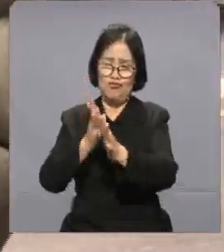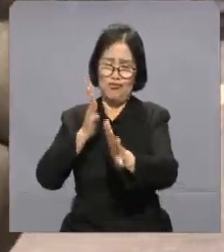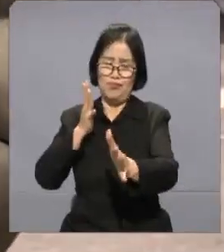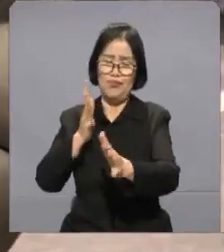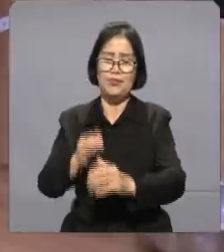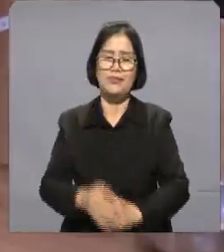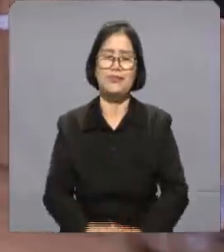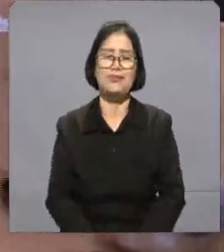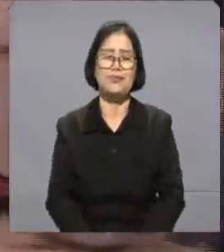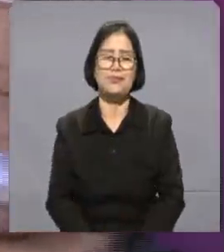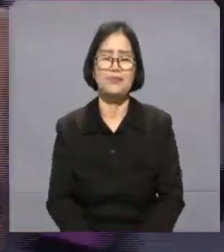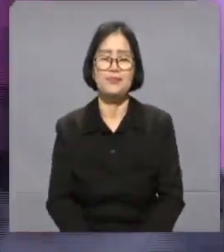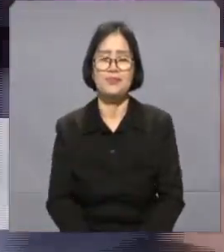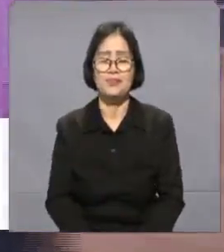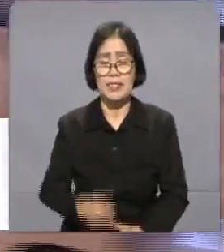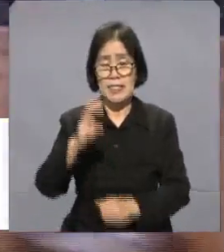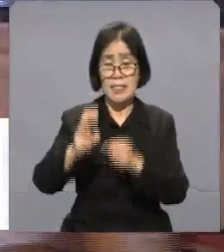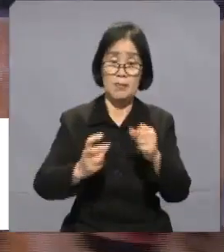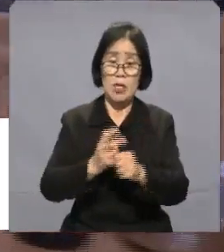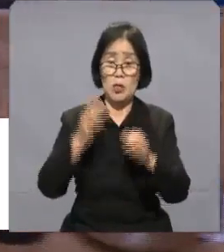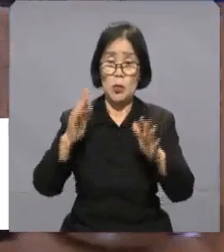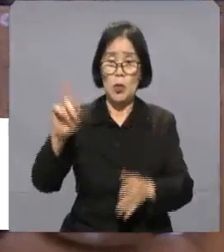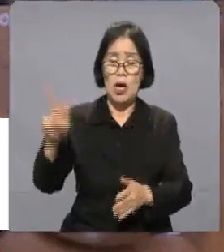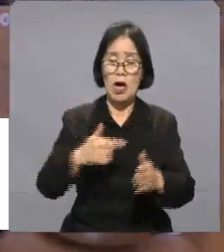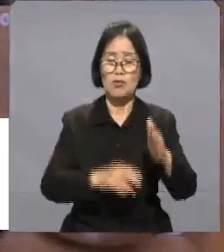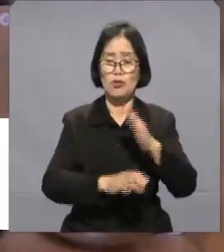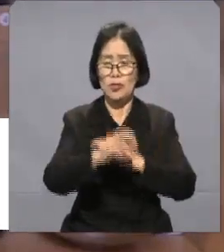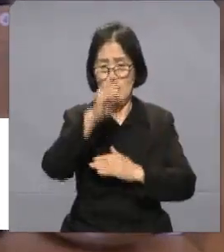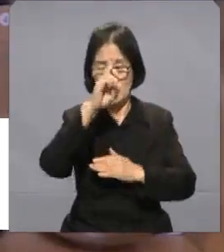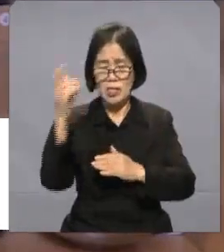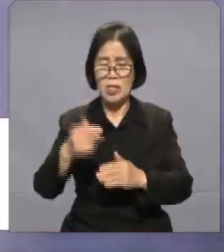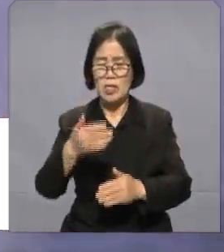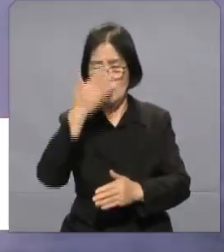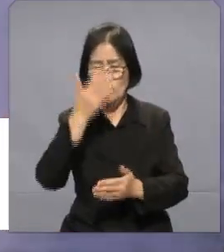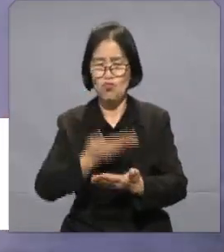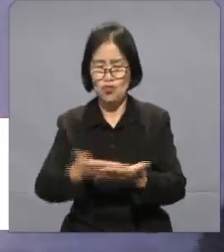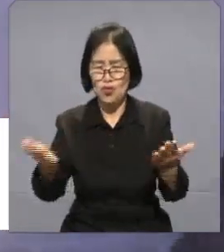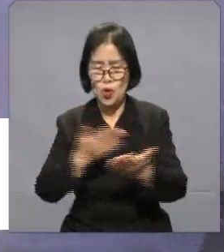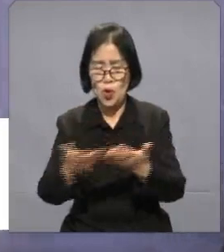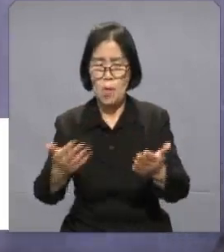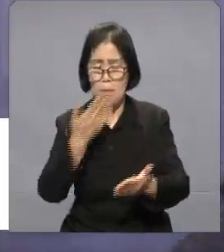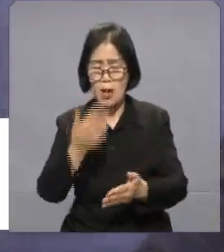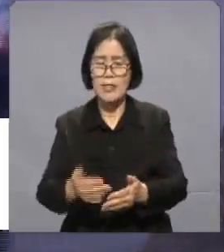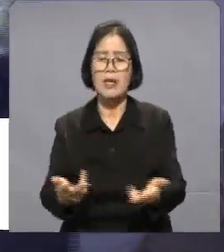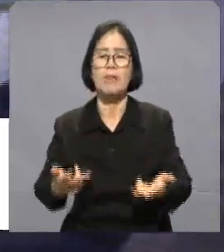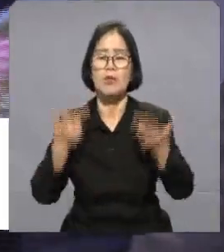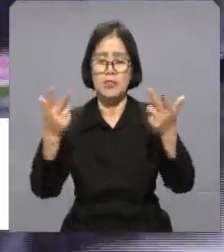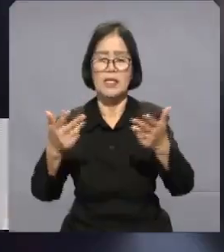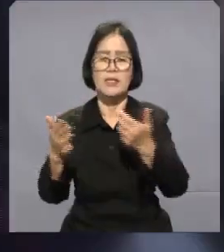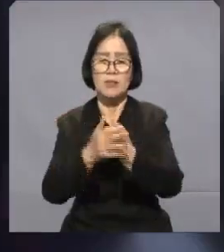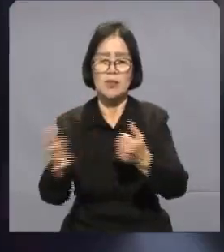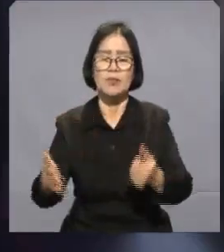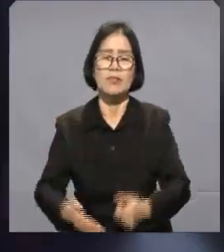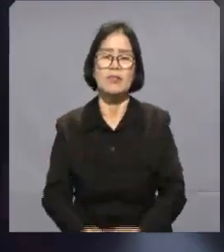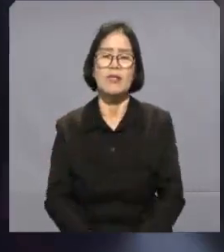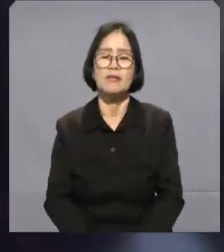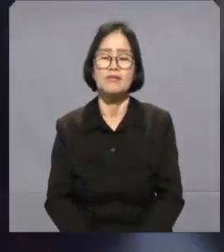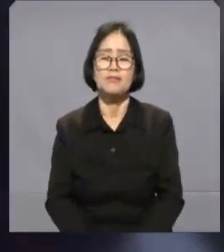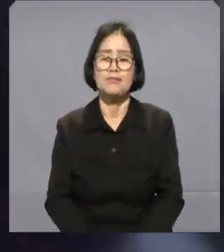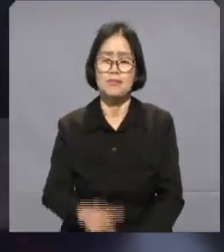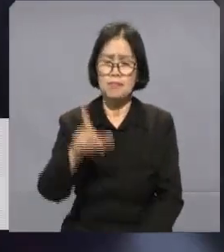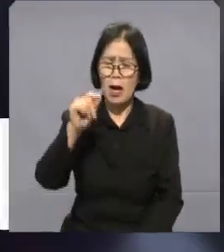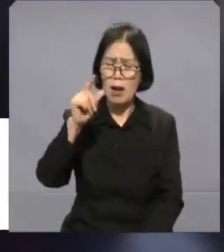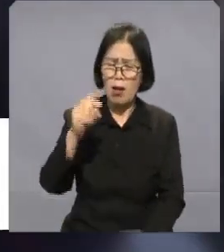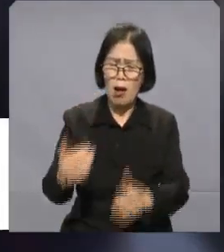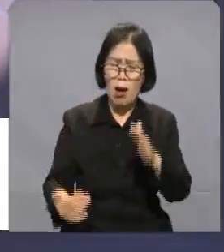있습니다. 20여 년간 하루 3끼, 무료 배식을 잃을 수 있었던 건 자원봉사 덕분입니다. 만